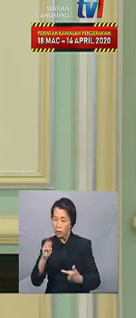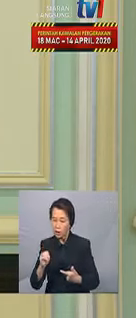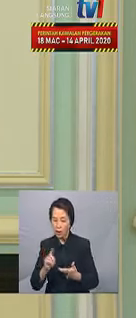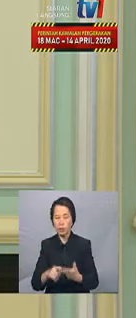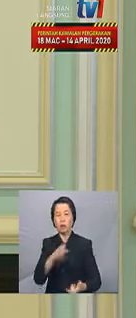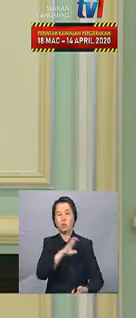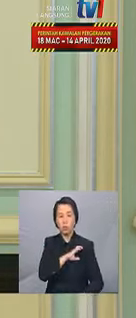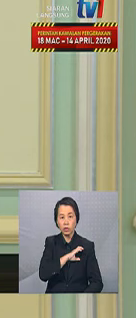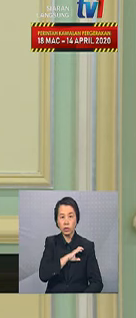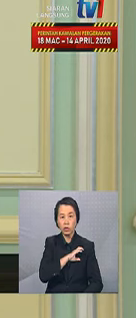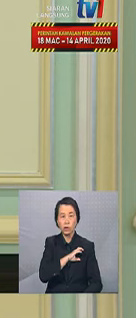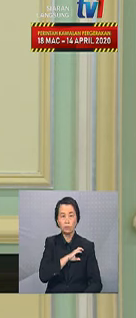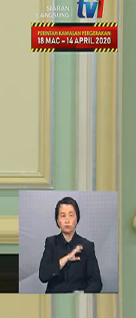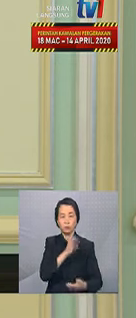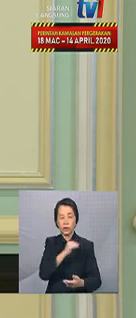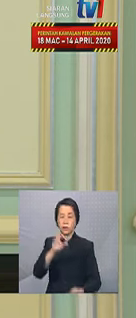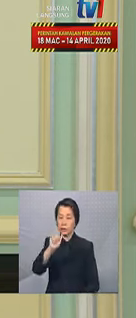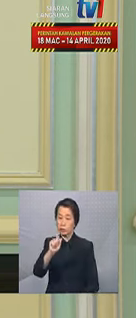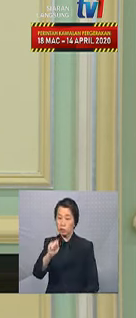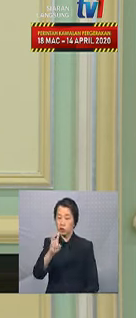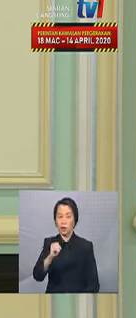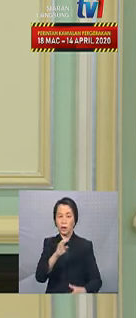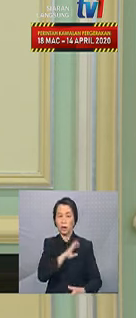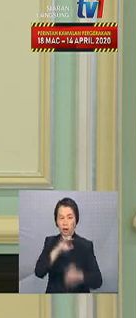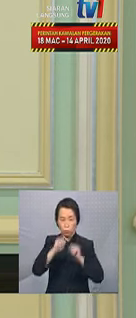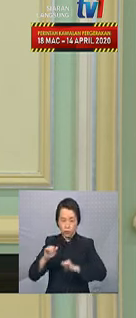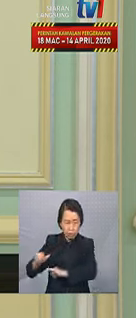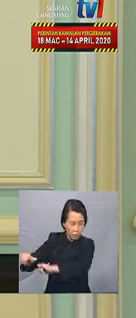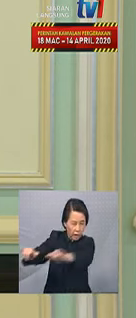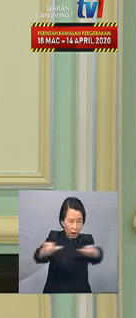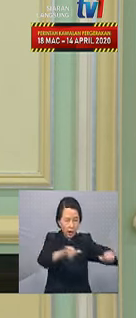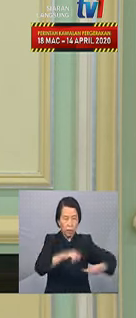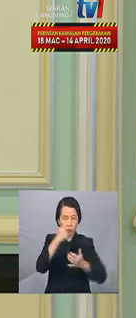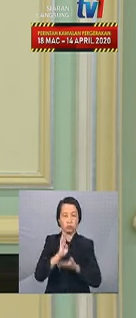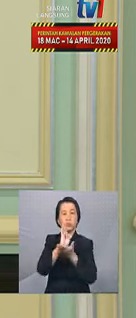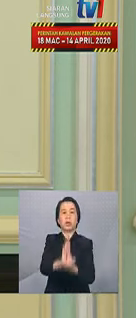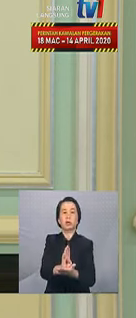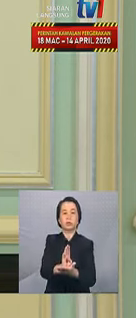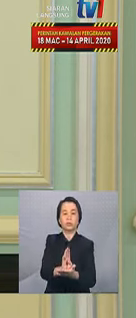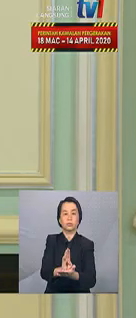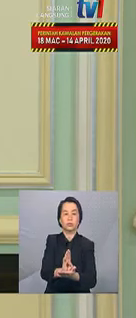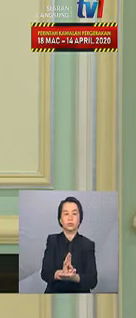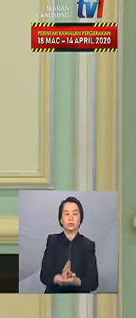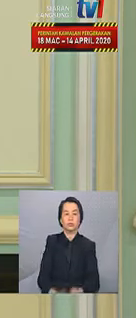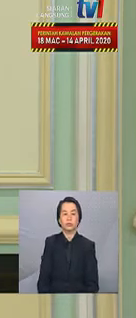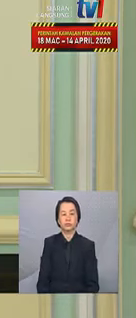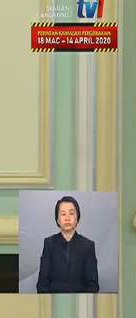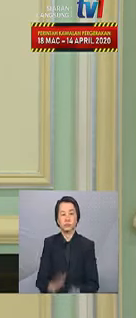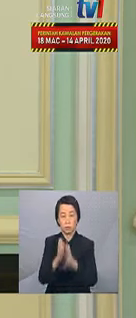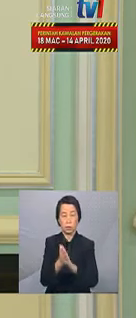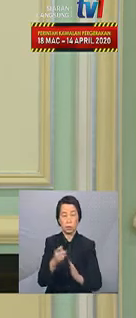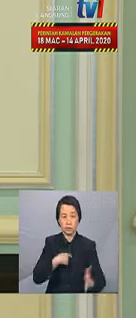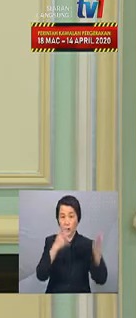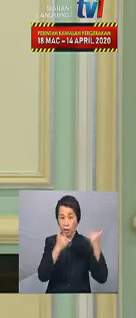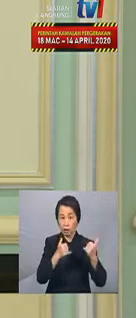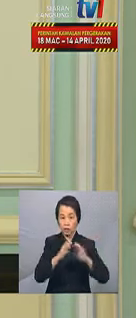pihak polis, daripada pihak ATM dapat kita selaraskan untuk membantu mereka. Jadi saya harap